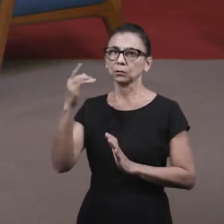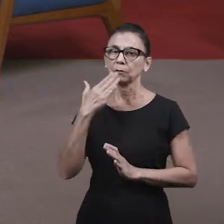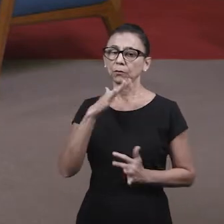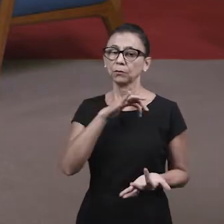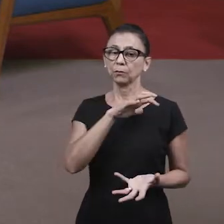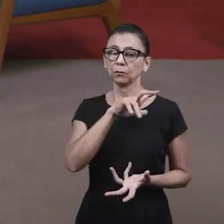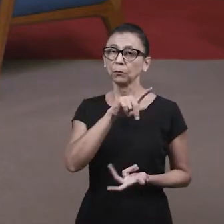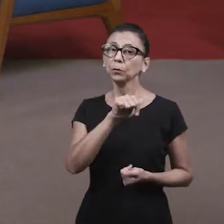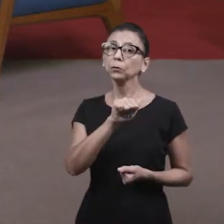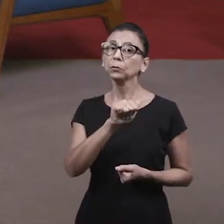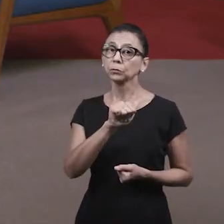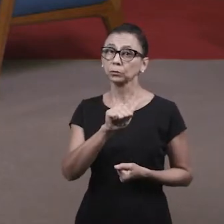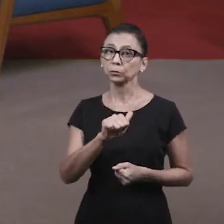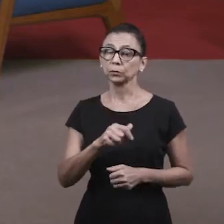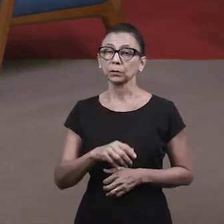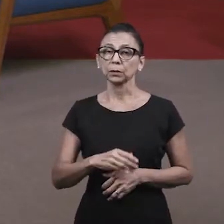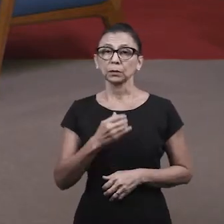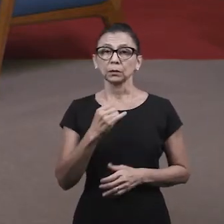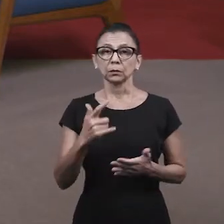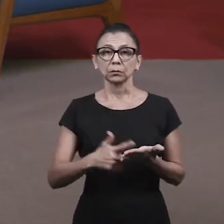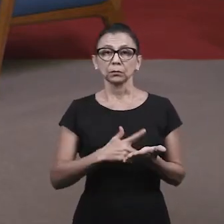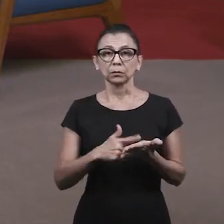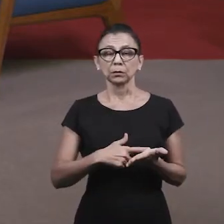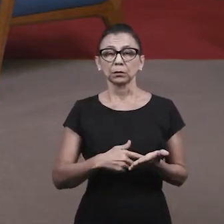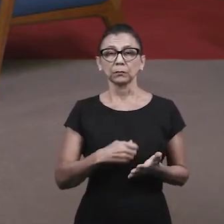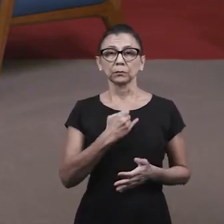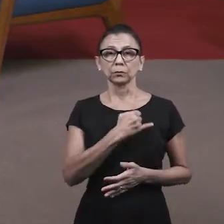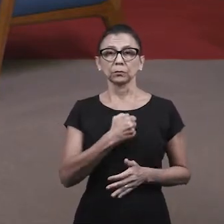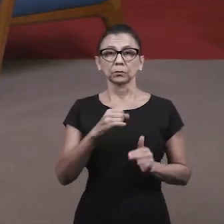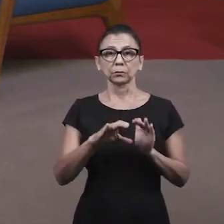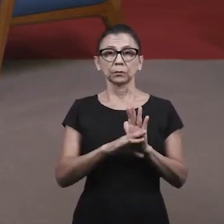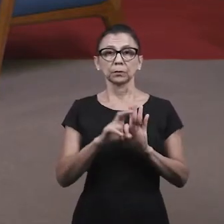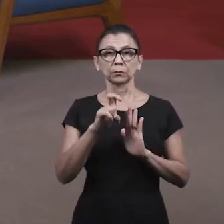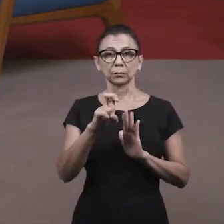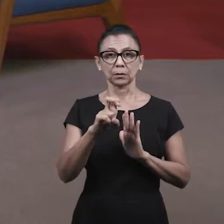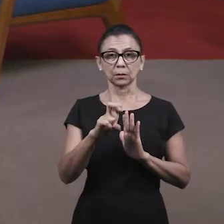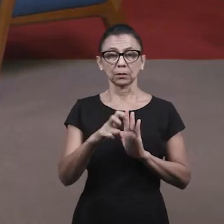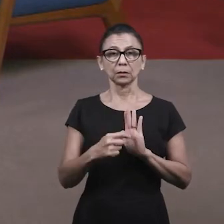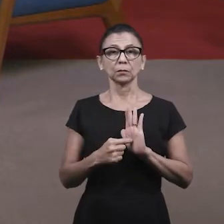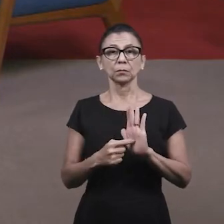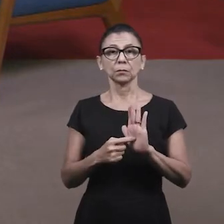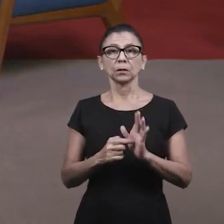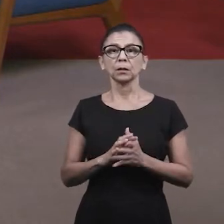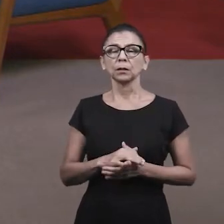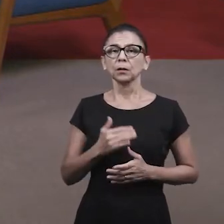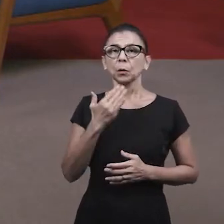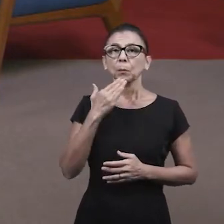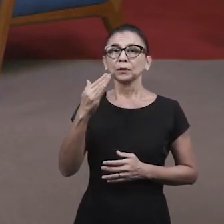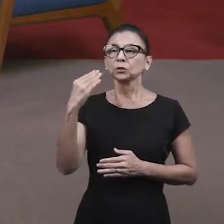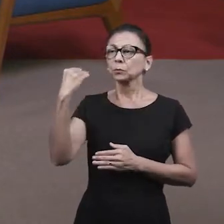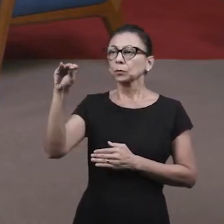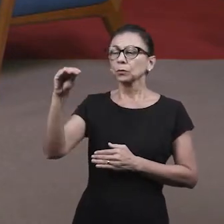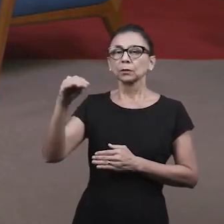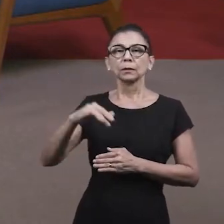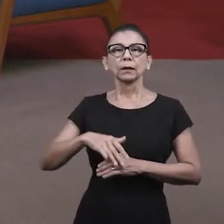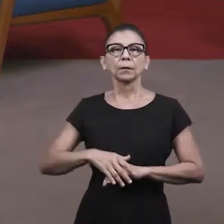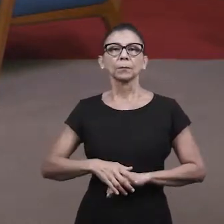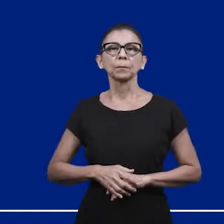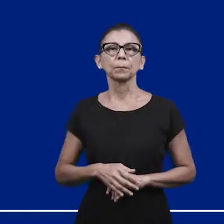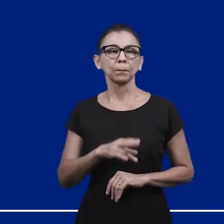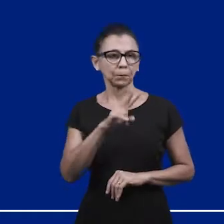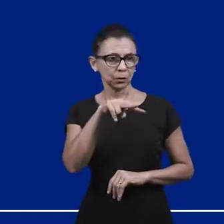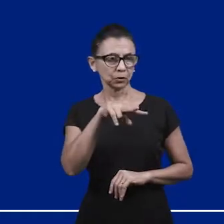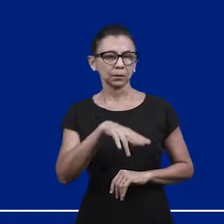monde. Y compris la parole du Seigneur parle sur ça. Il y a un texte, n'est-ce pas? En 1 Jean